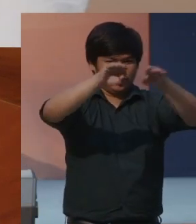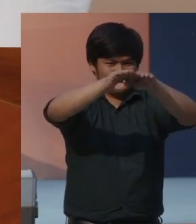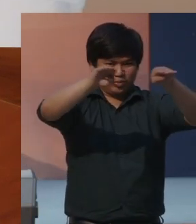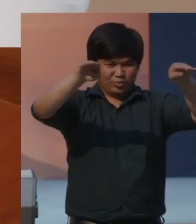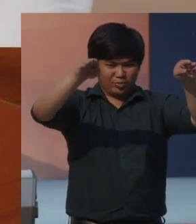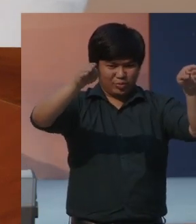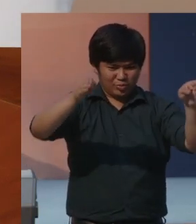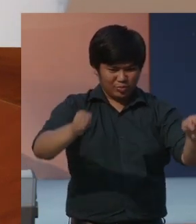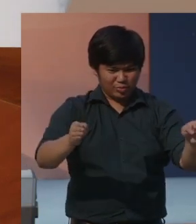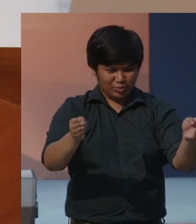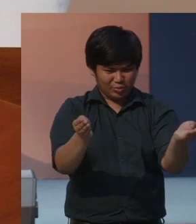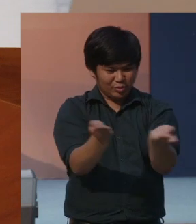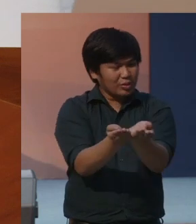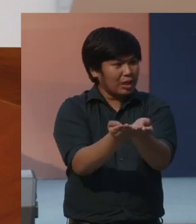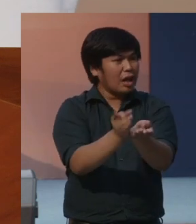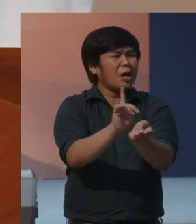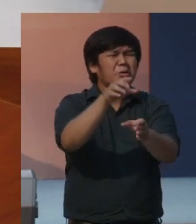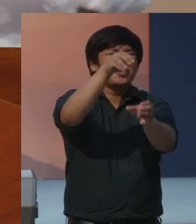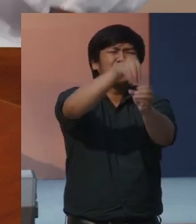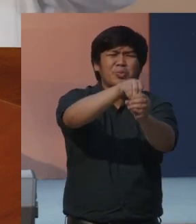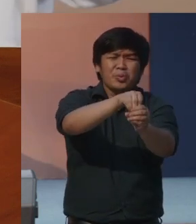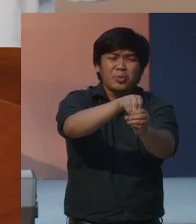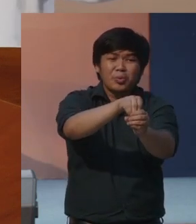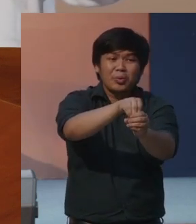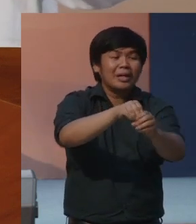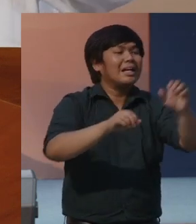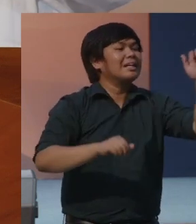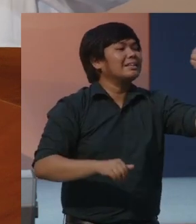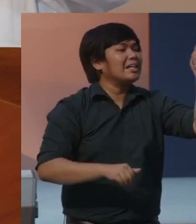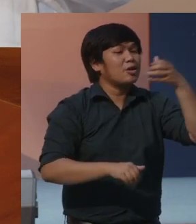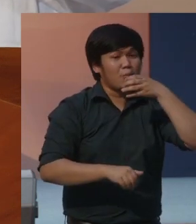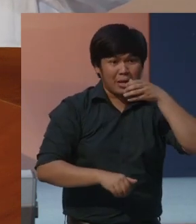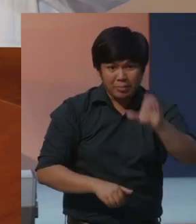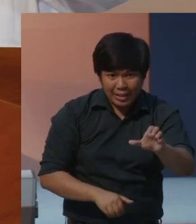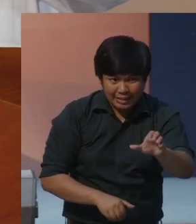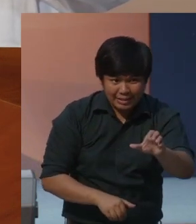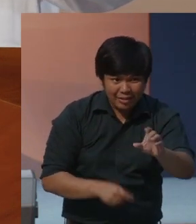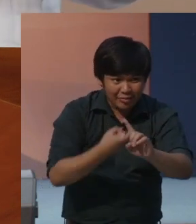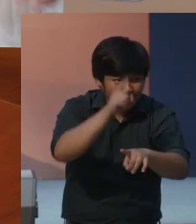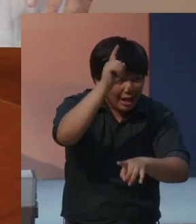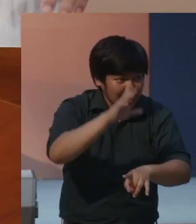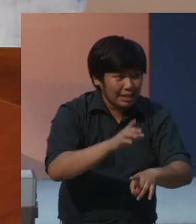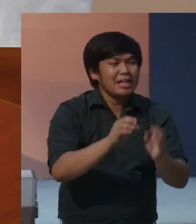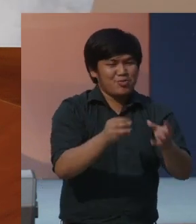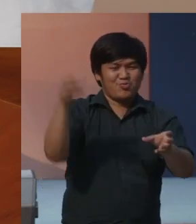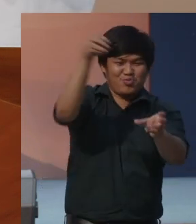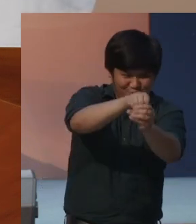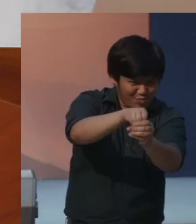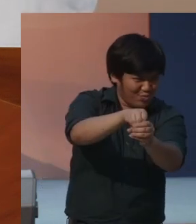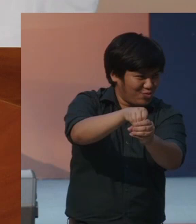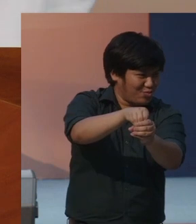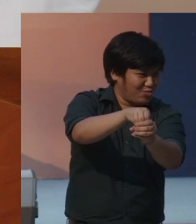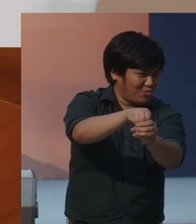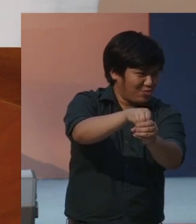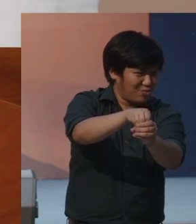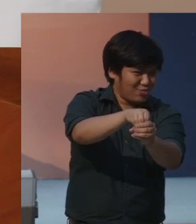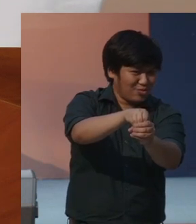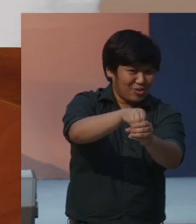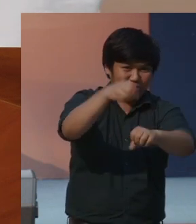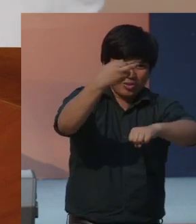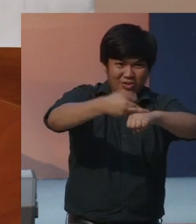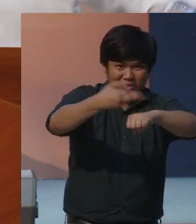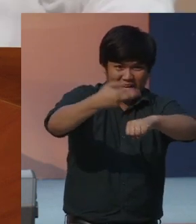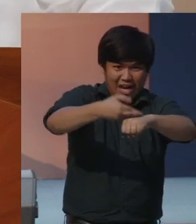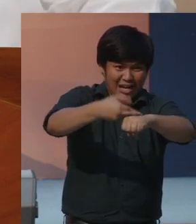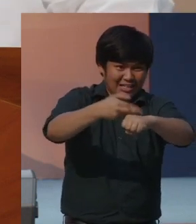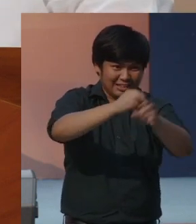ng box. Yung laman po ng box ay yung 10 Commandments. No? So, yun po ang daladala